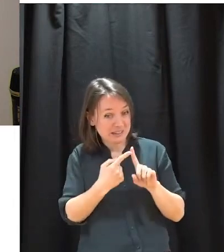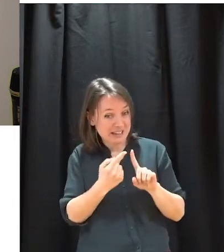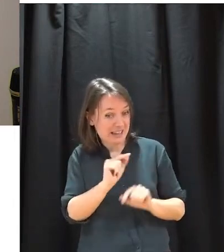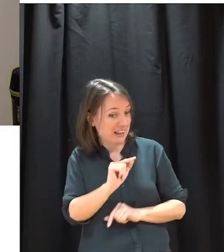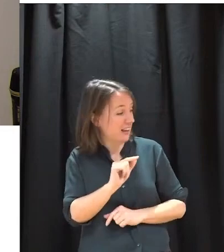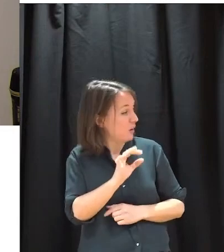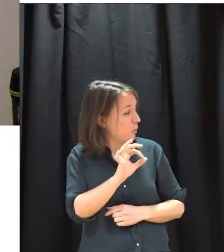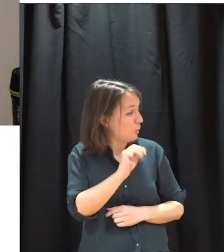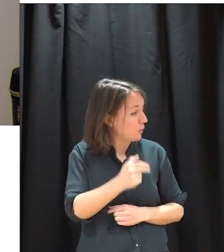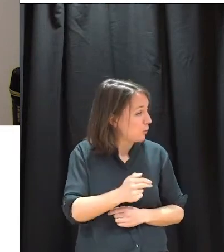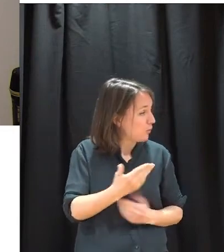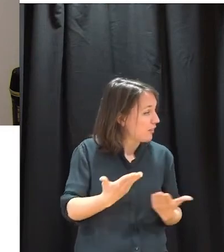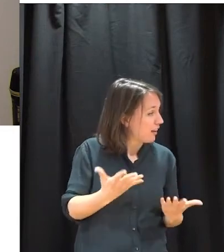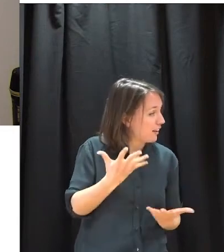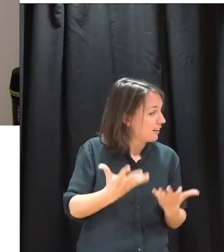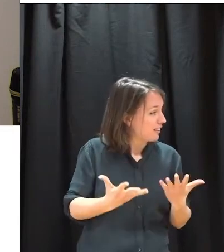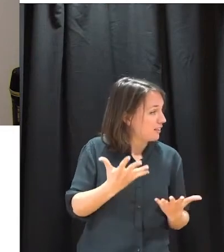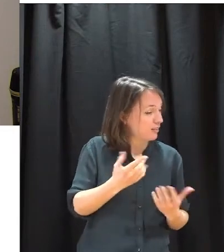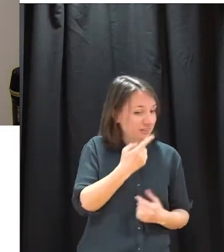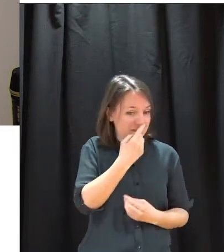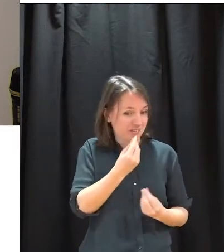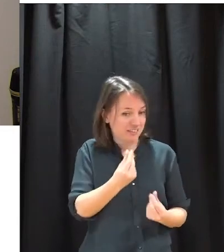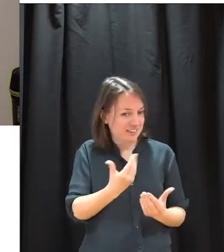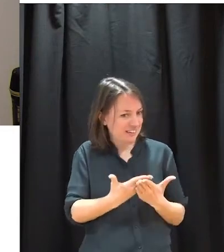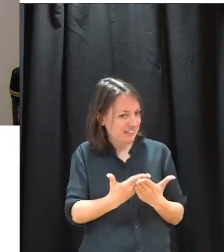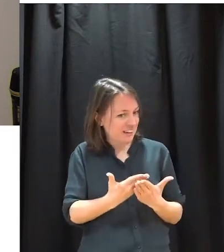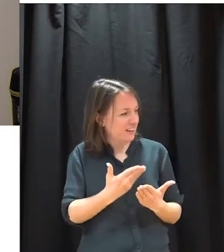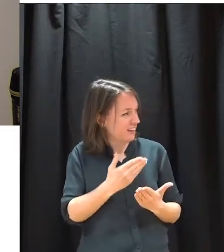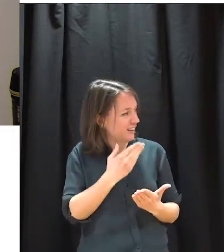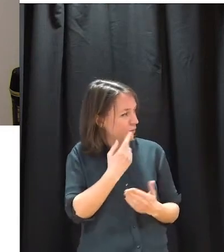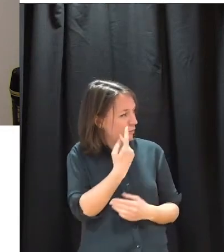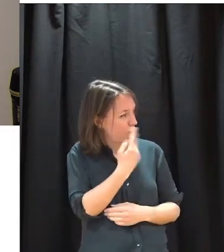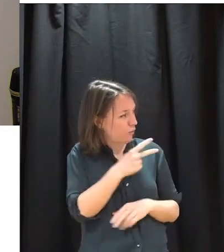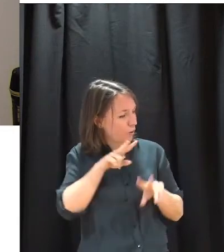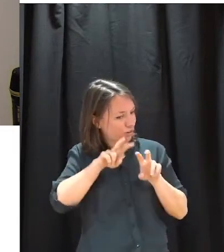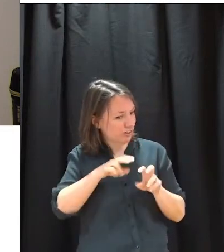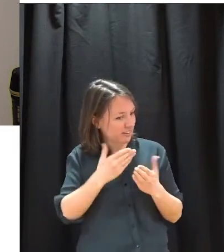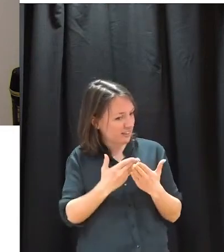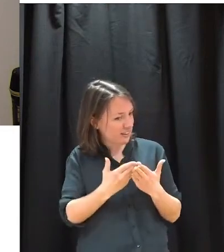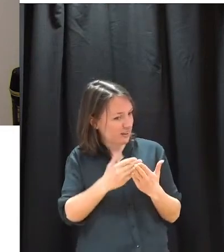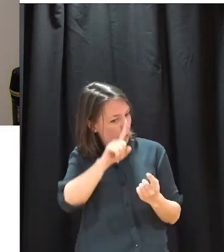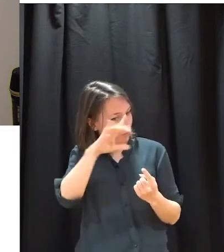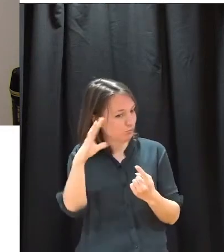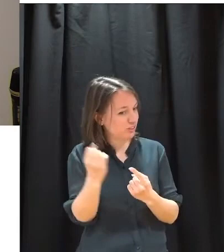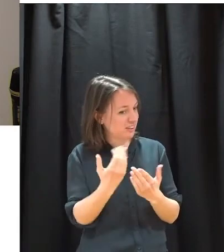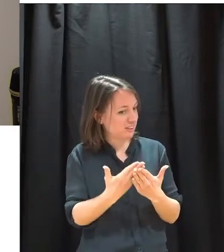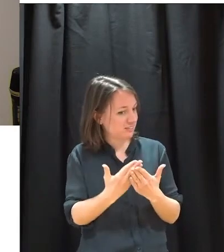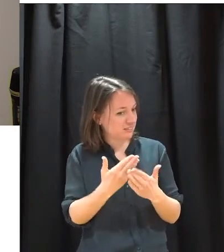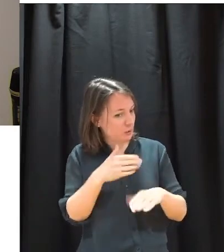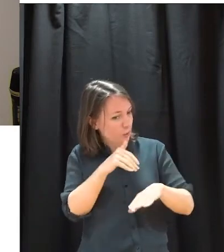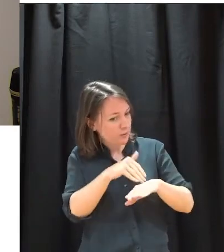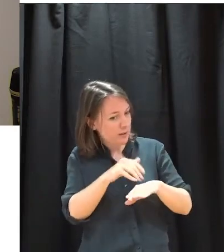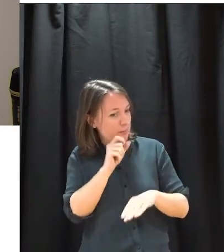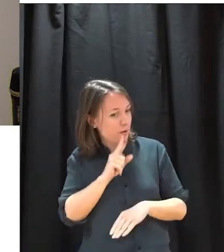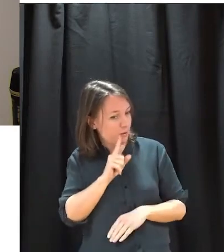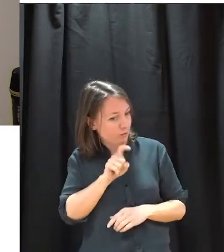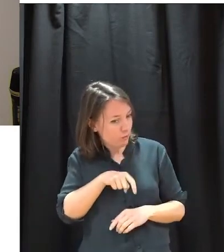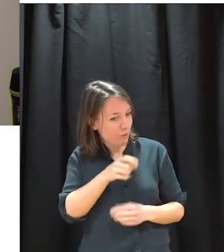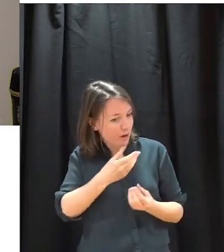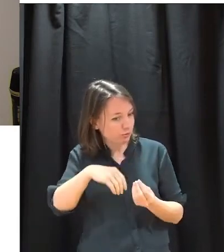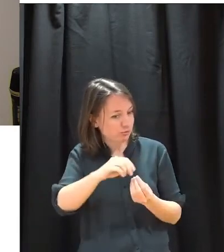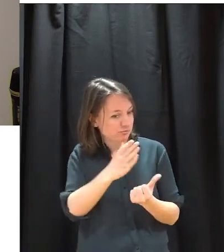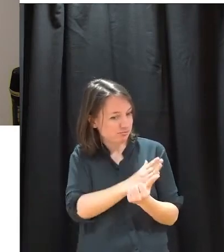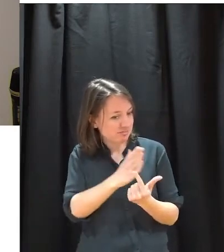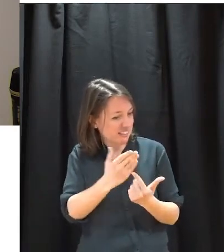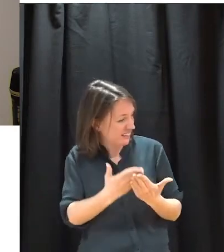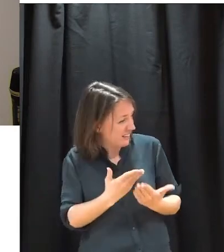Parce que moi j'avais l'impression que c'était ça un peu l'ambition de la recherche, mais est-ce que j'ai mal compris et voilà, qu'est-ce que vous pouvez